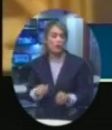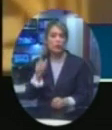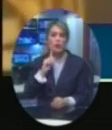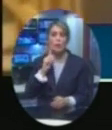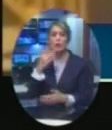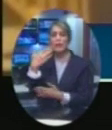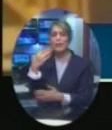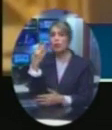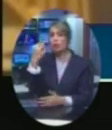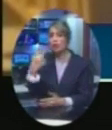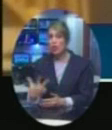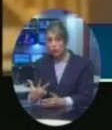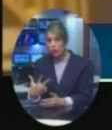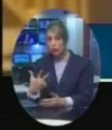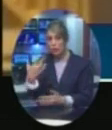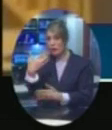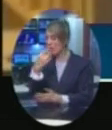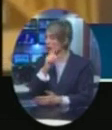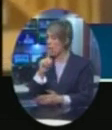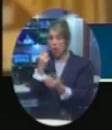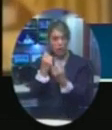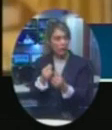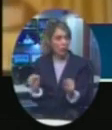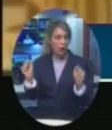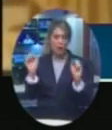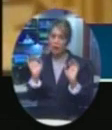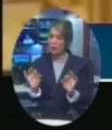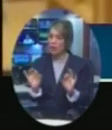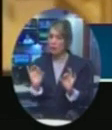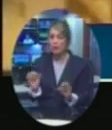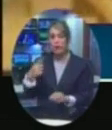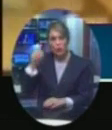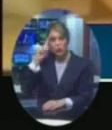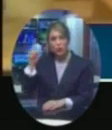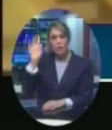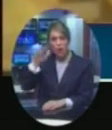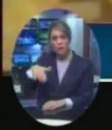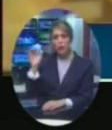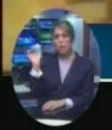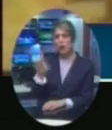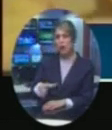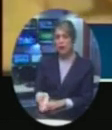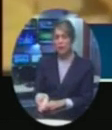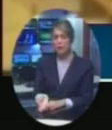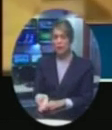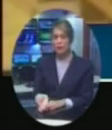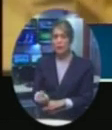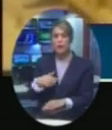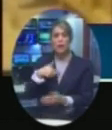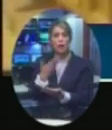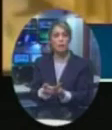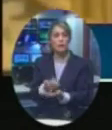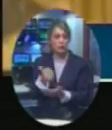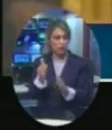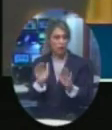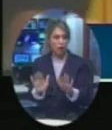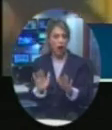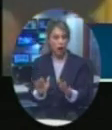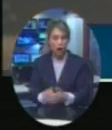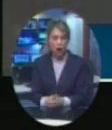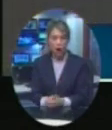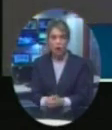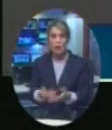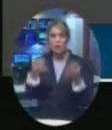האלה הן לא דמוקרטיות אמיתיות. אנחנו יודעים את זה, הן באות לכנס הזה. אני מציע להם קצת להירגע. תכבדו